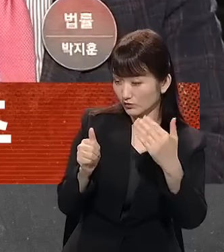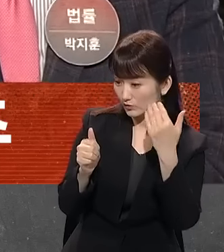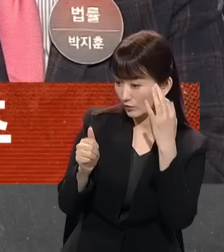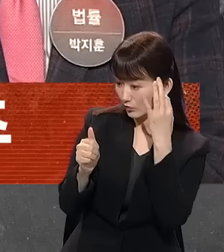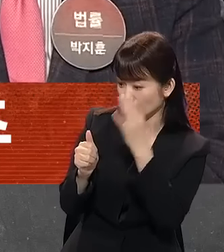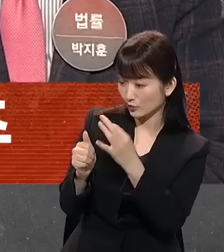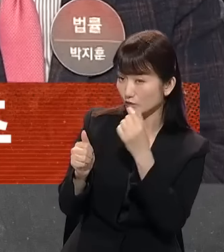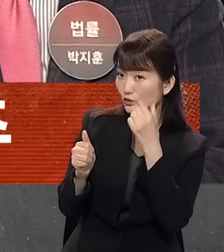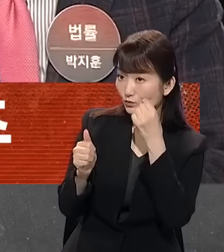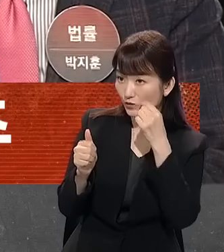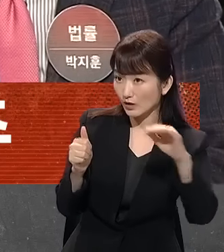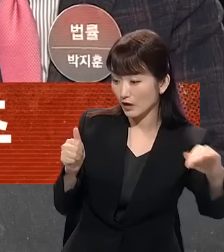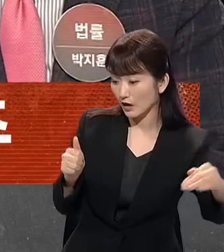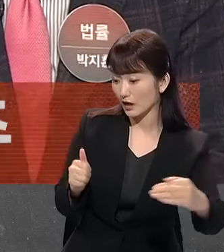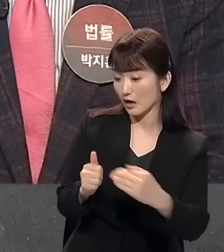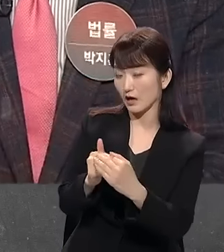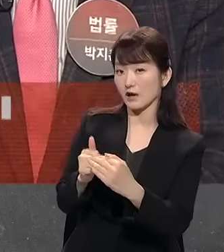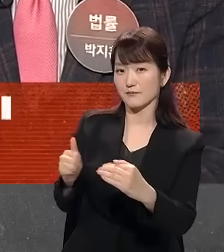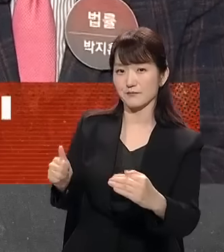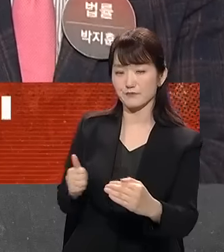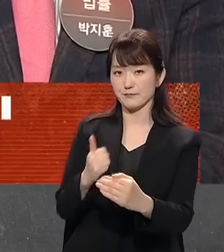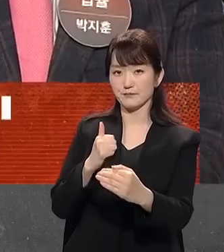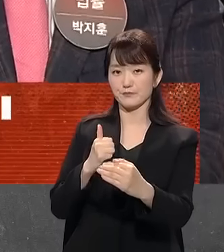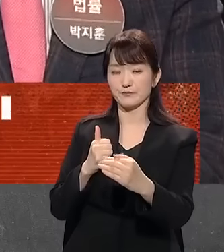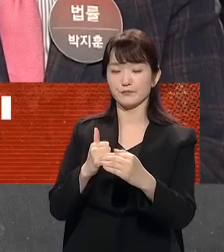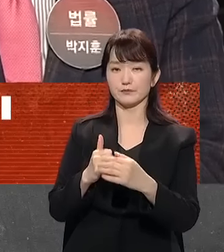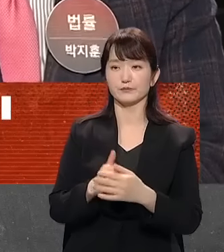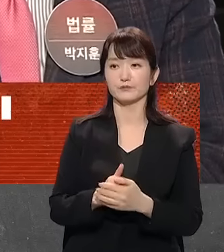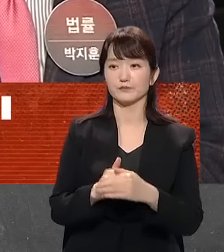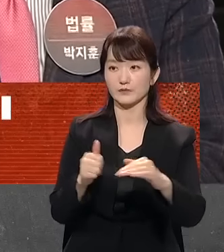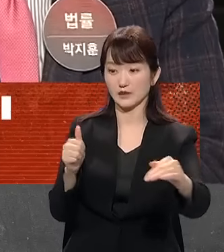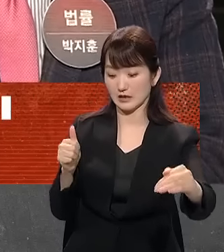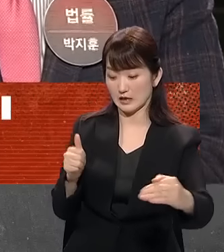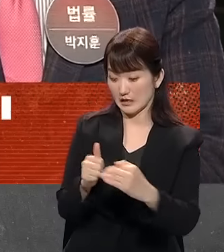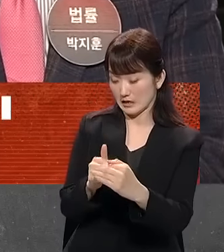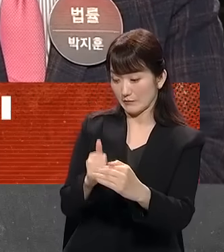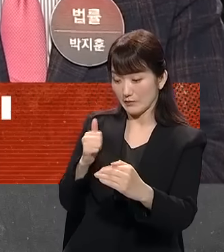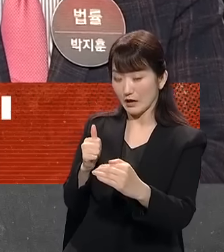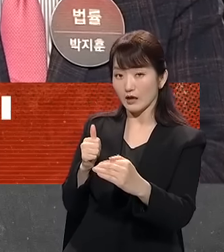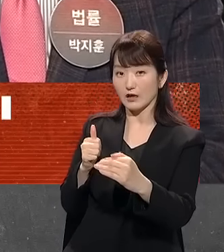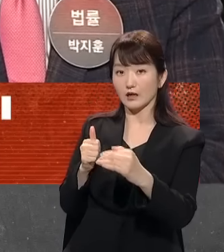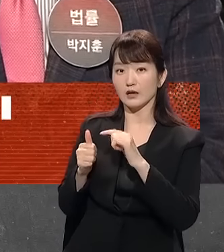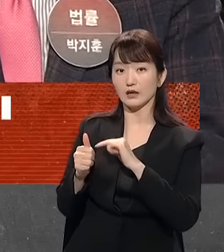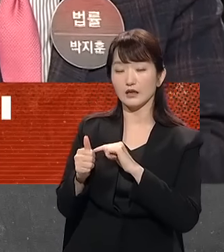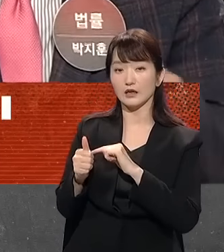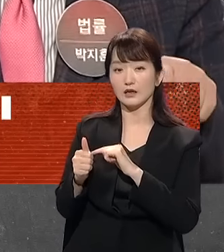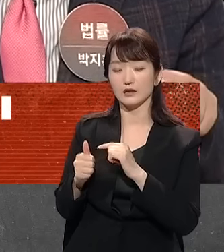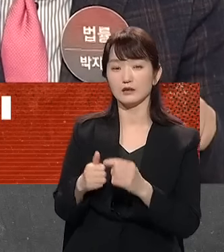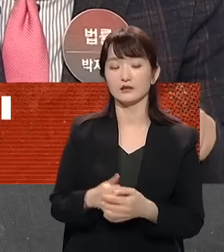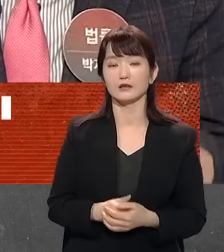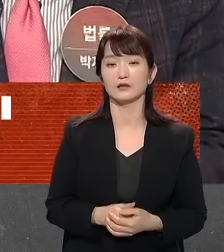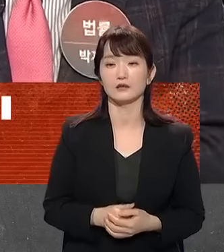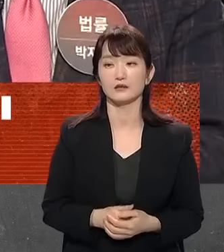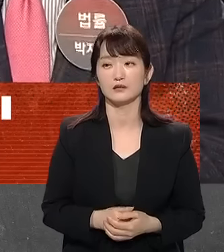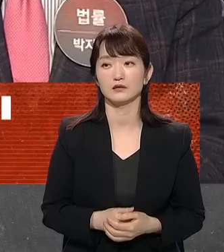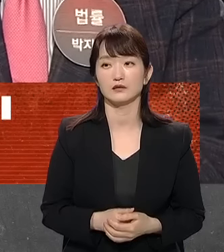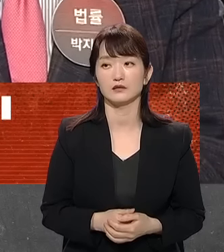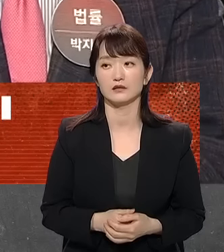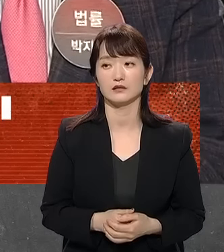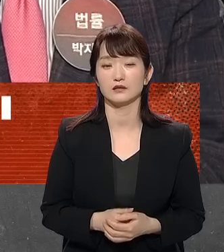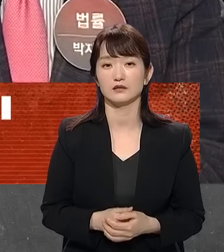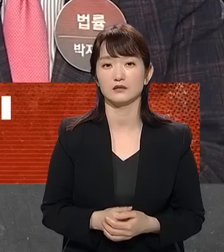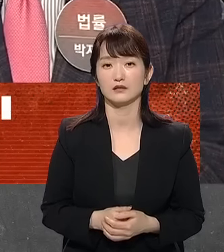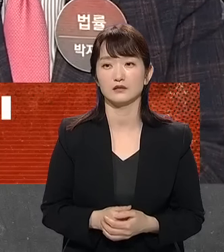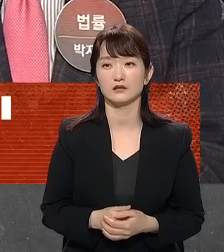돌진하면서 충돌했던 사건입니다. 그래도 조금 피했기 때문에 큰 사고는 아니지만 지금 후방 십자인대